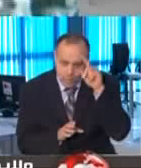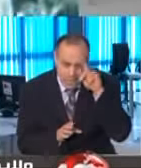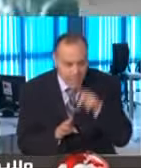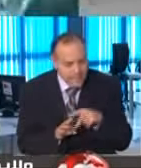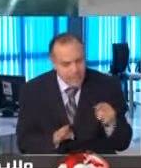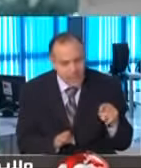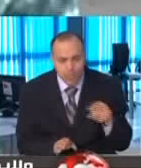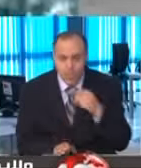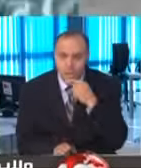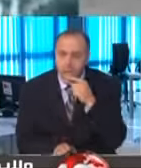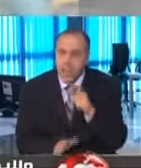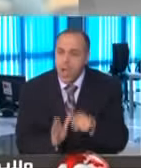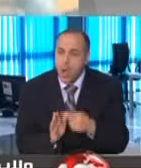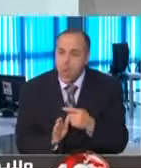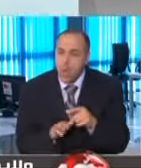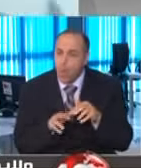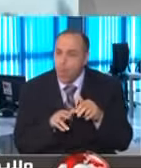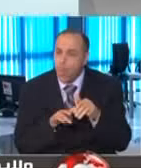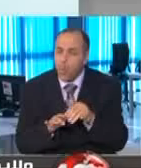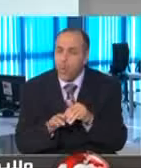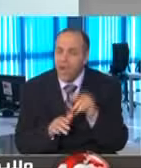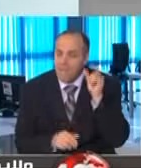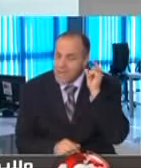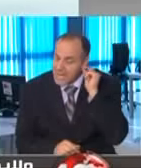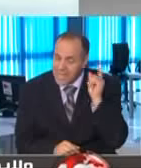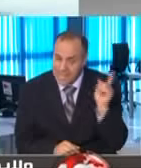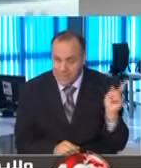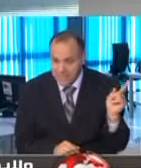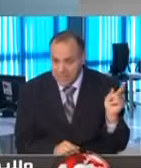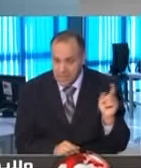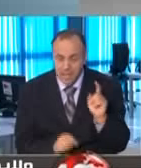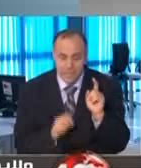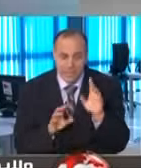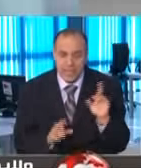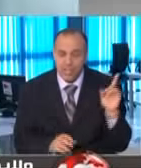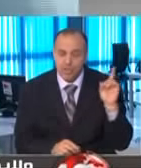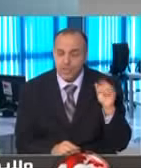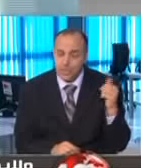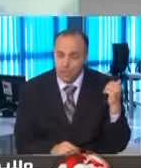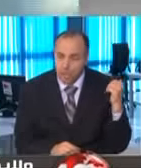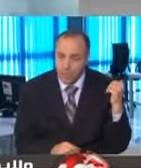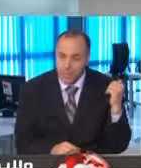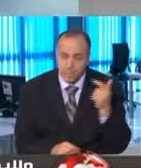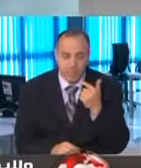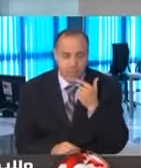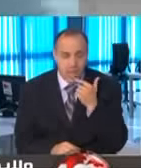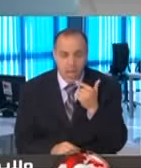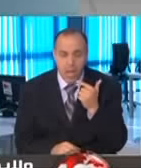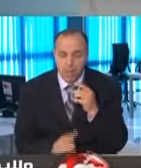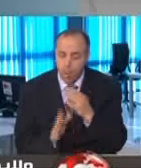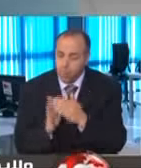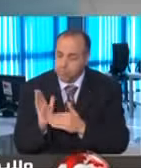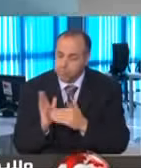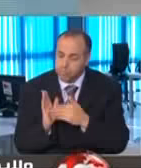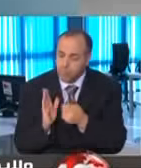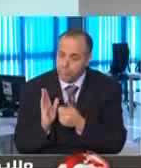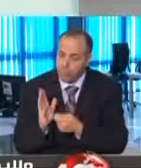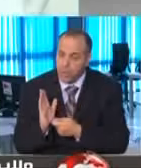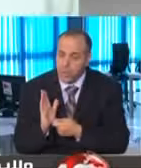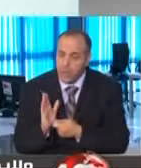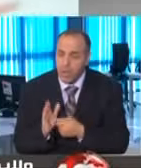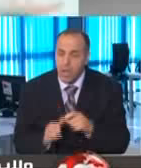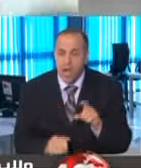بوزيد. فكانت أولى التحركات في القصرين منذ 19 ديسمبر، حيث أصدرت البيانات